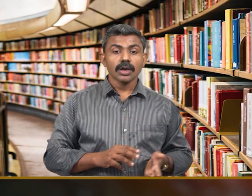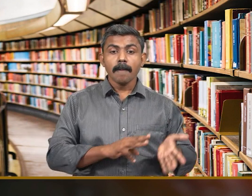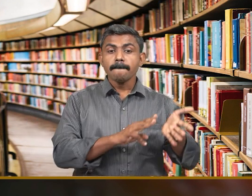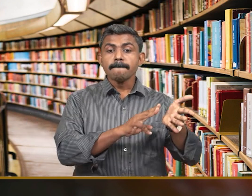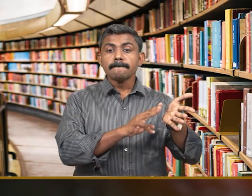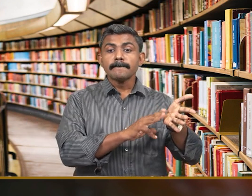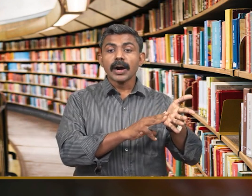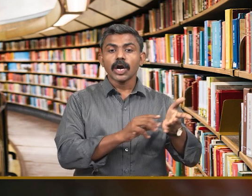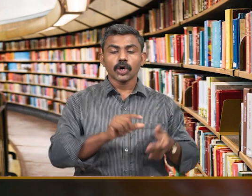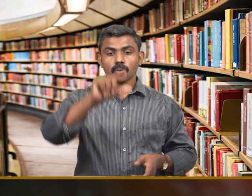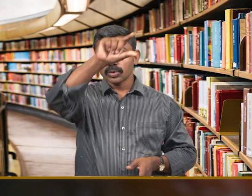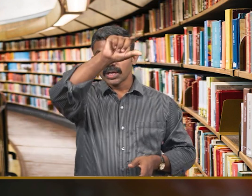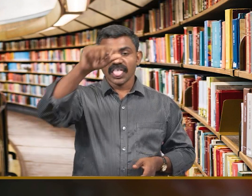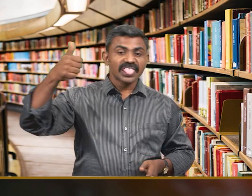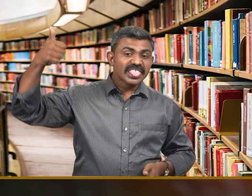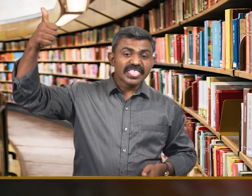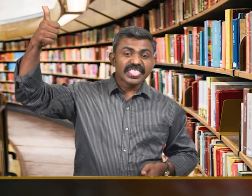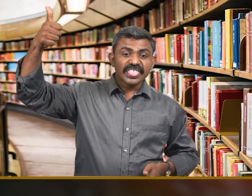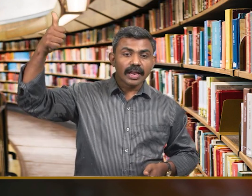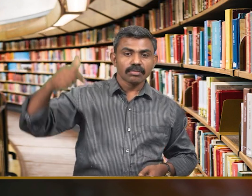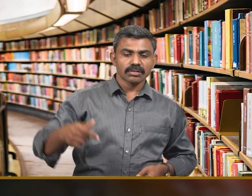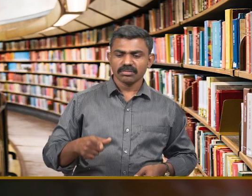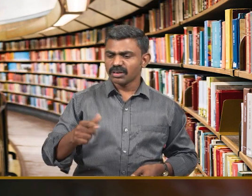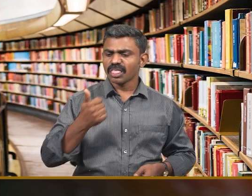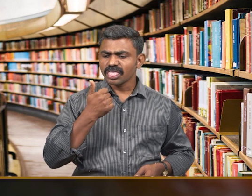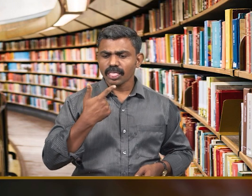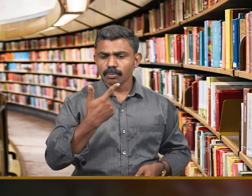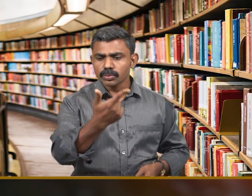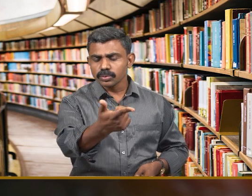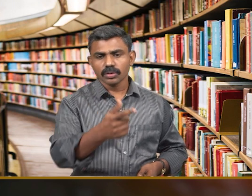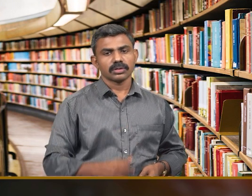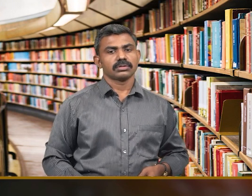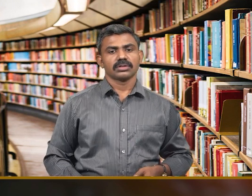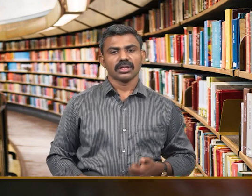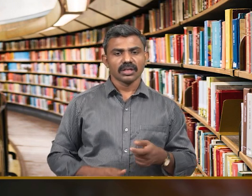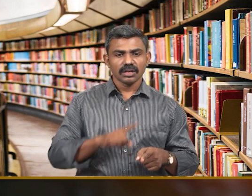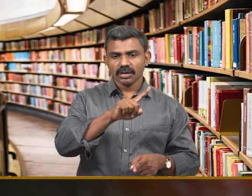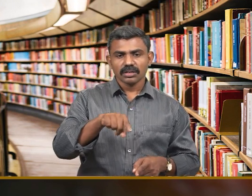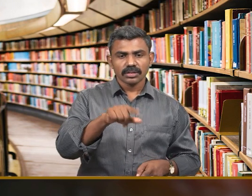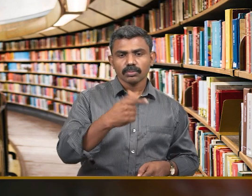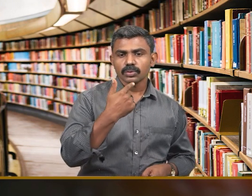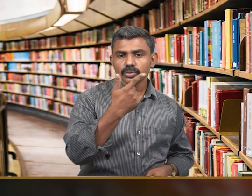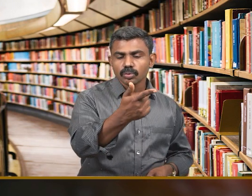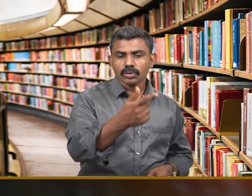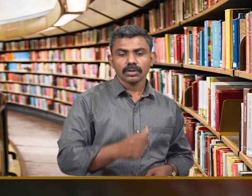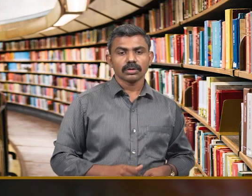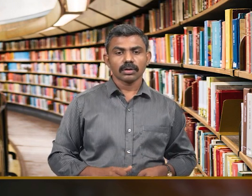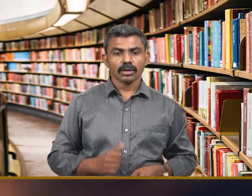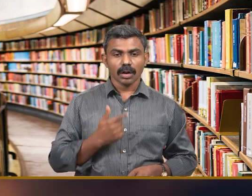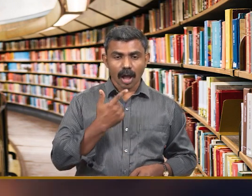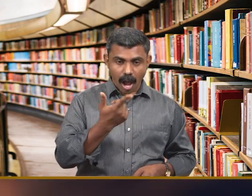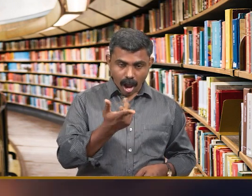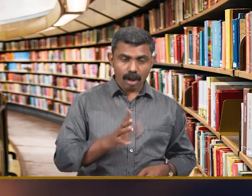என்ன பண்ணுறாருன்னா, இது தேர்தல் விதிமுறைக்கு அப்பாற்பட்டது, ஸோ நீங்கள் தப்பாக பண்ணியிருக்கீங்க அப்படின்னு சொல்லி அவர் என்ன பண்ணுறாரு, ஒரு பெரிய புரட்சியை